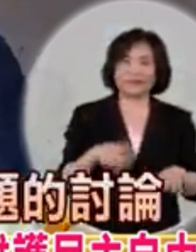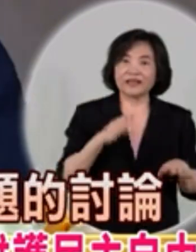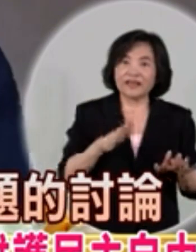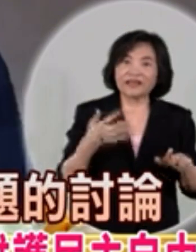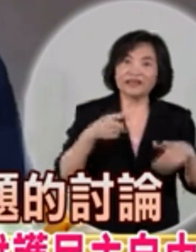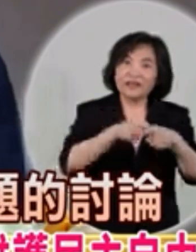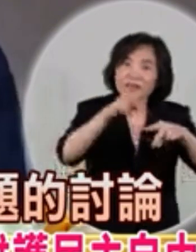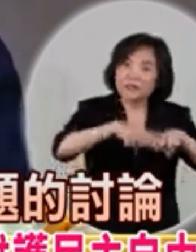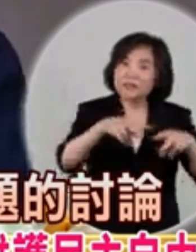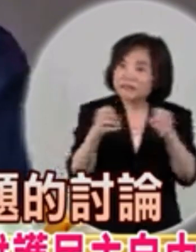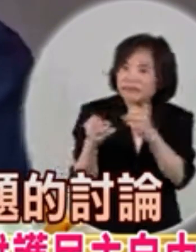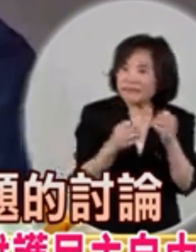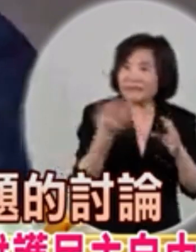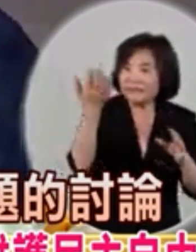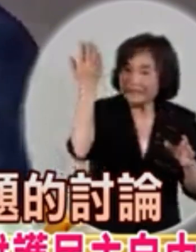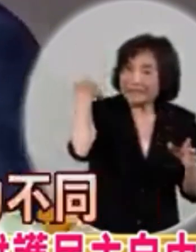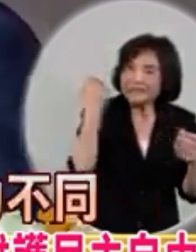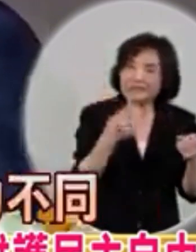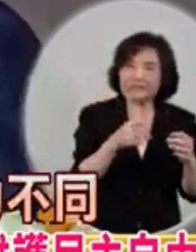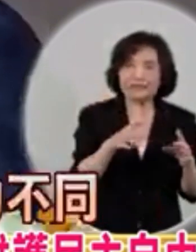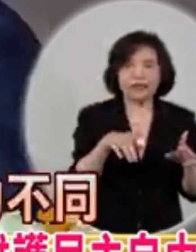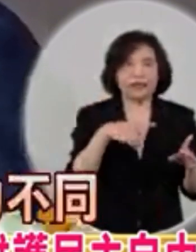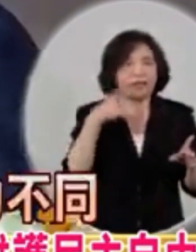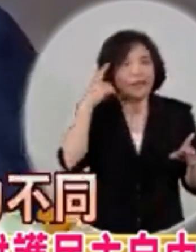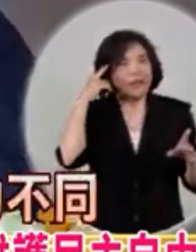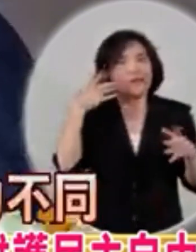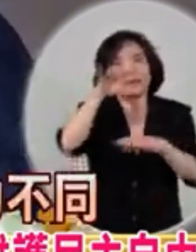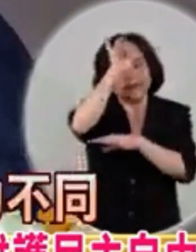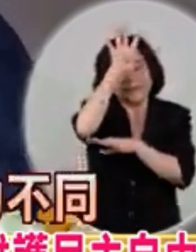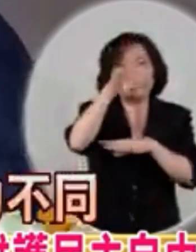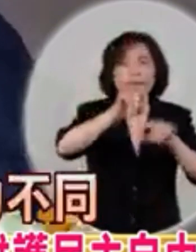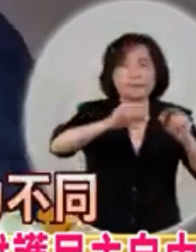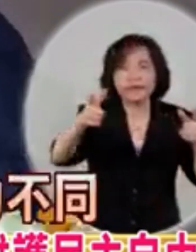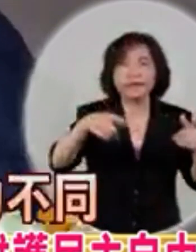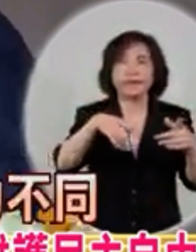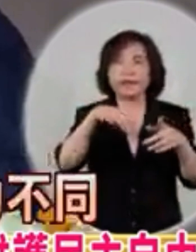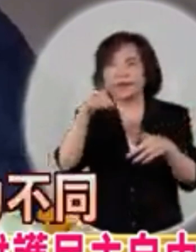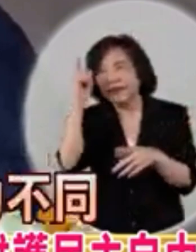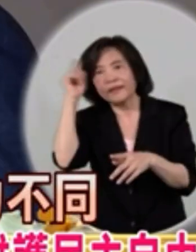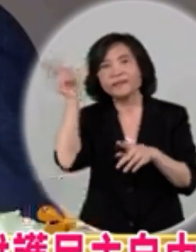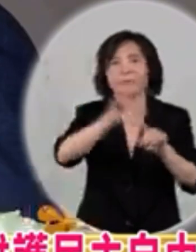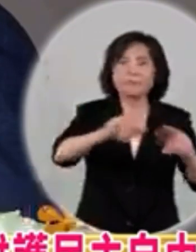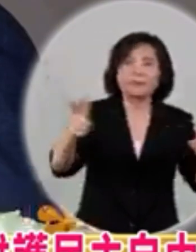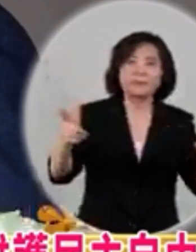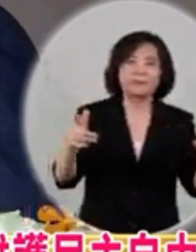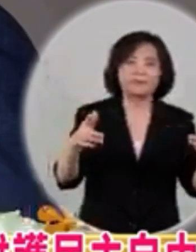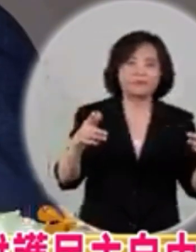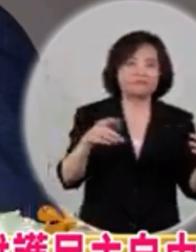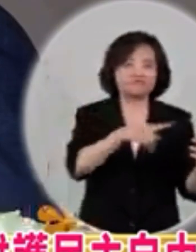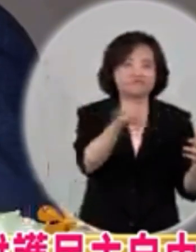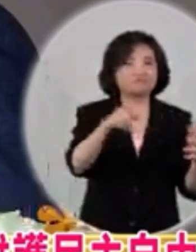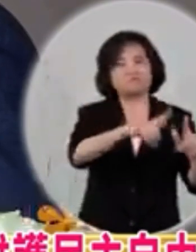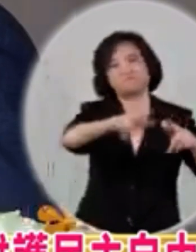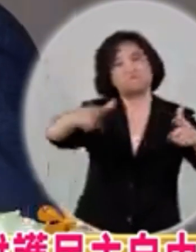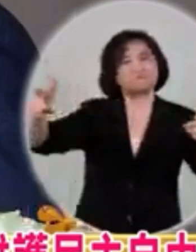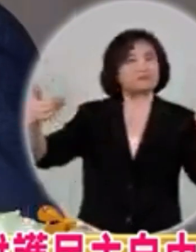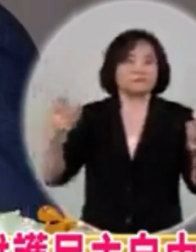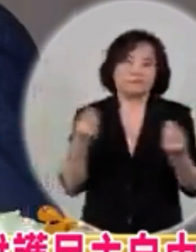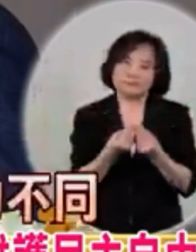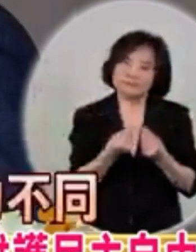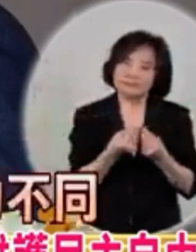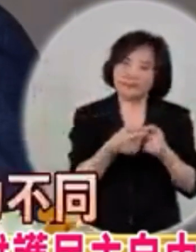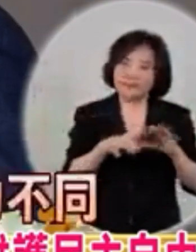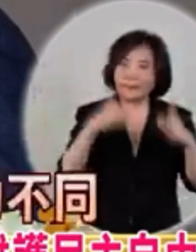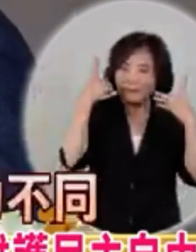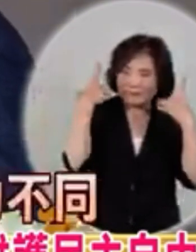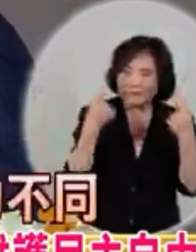议题的讨论，很容易因为政党的立场不同，或是政治认同的分歧，让原本只